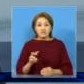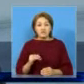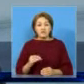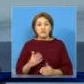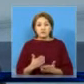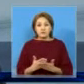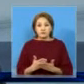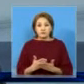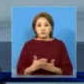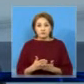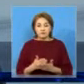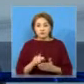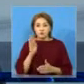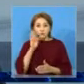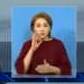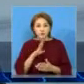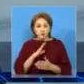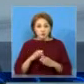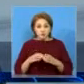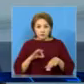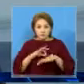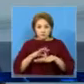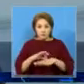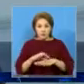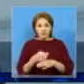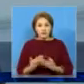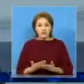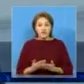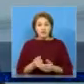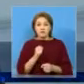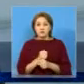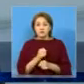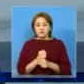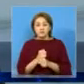Шибертау топтық су құбырының құрылысы жүзеге асырылуда. Құрылыс монтаж жұмыстары